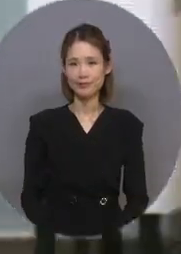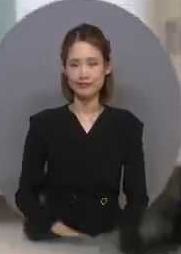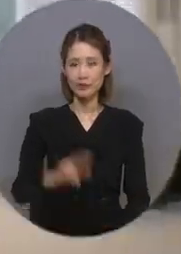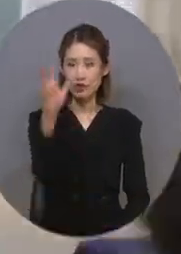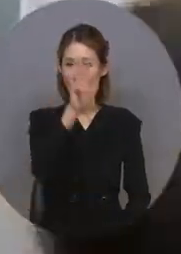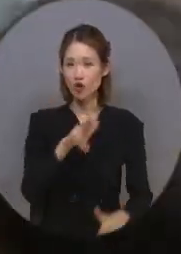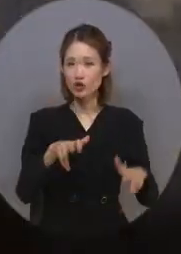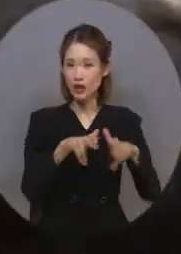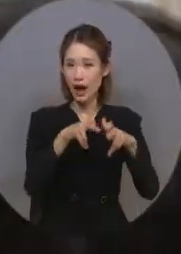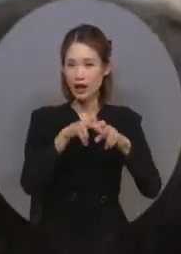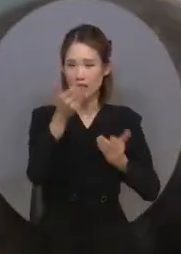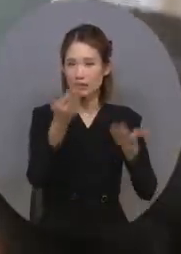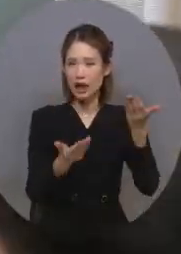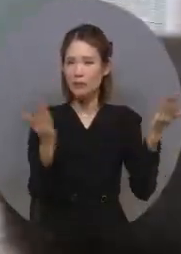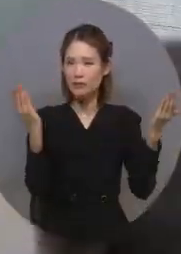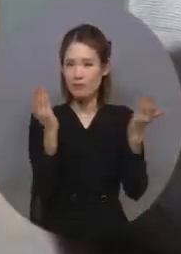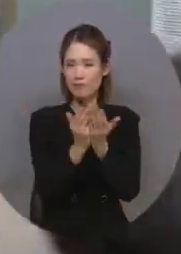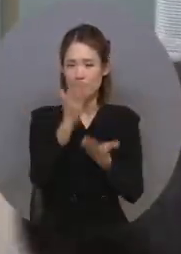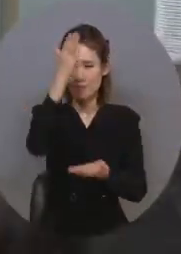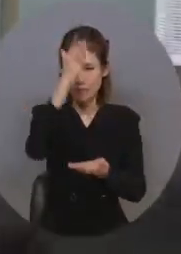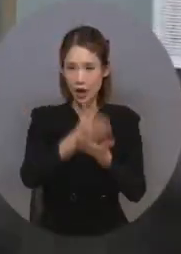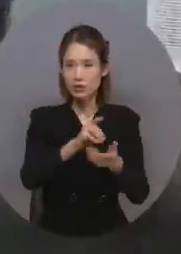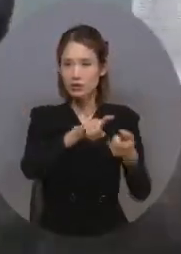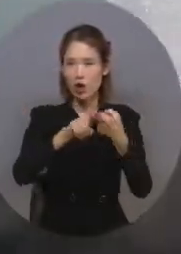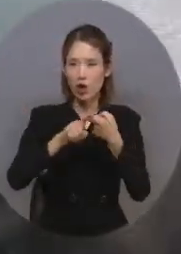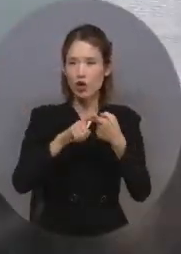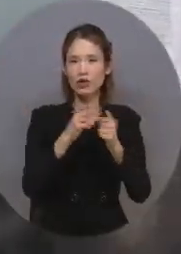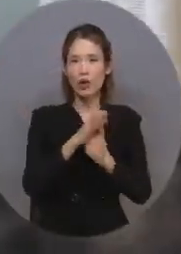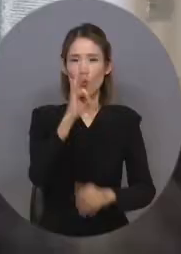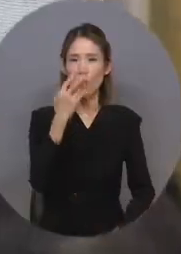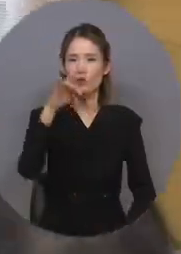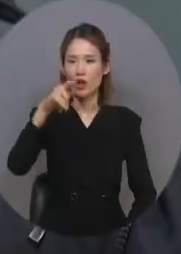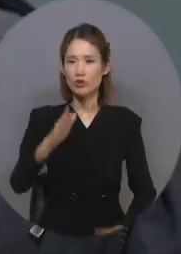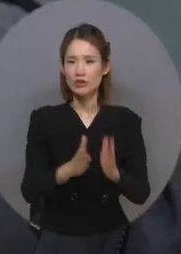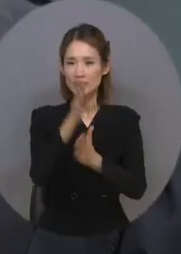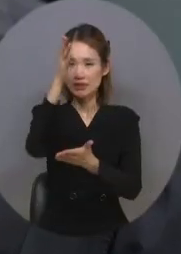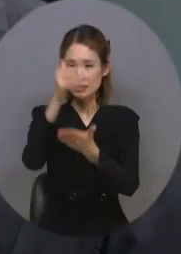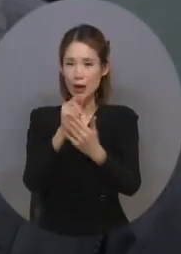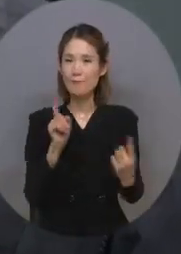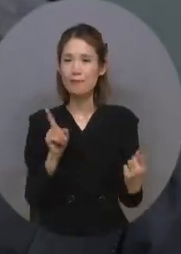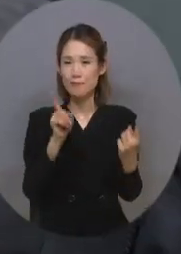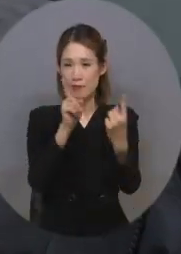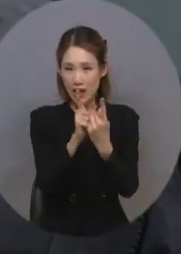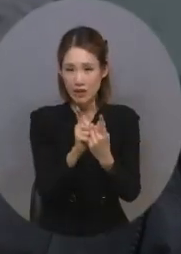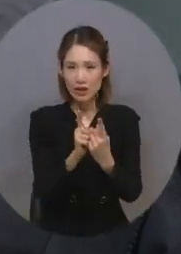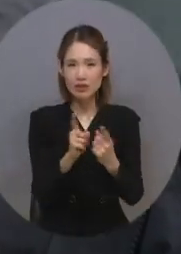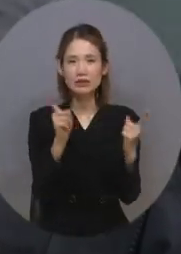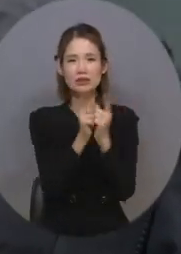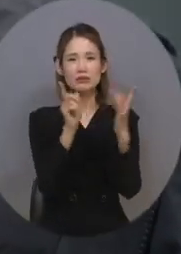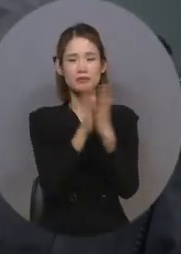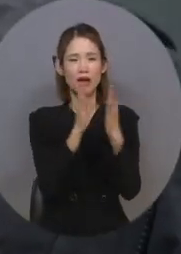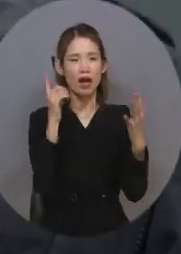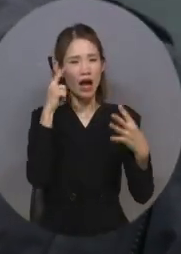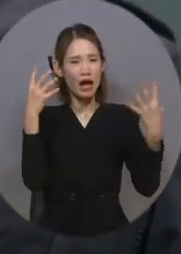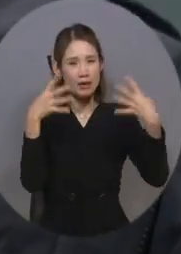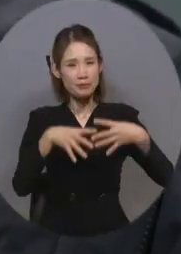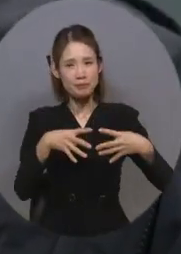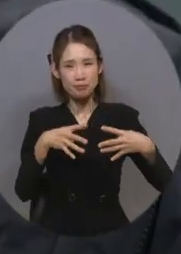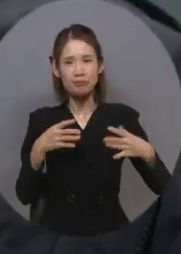전국 장애인 차별철폐연대와 오세훈 서울시장의 만남이 이뤄졌으나 실제 합의점에는 도달하지